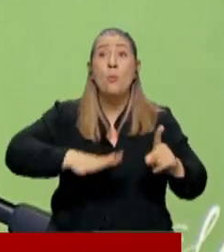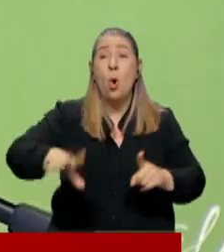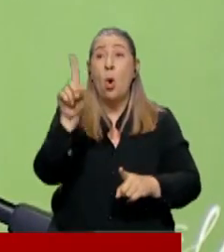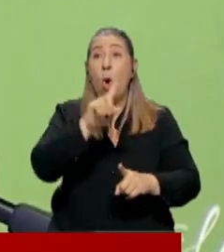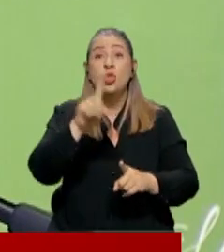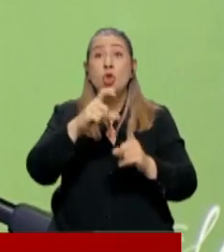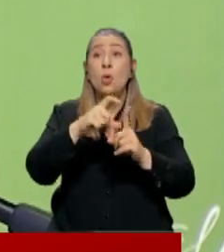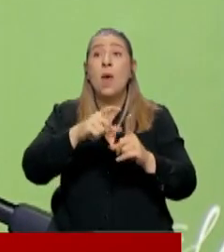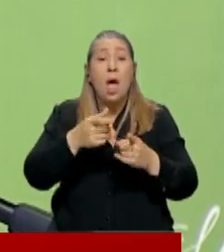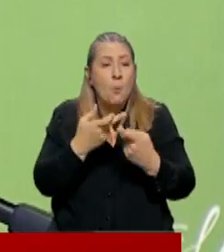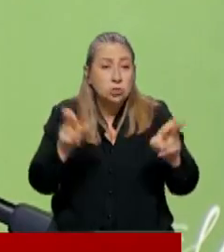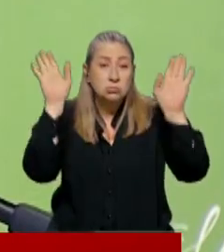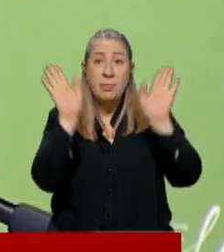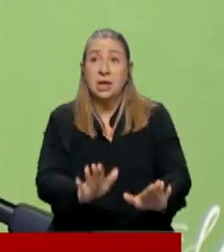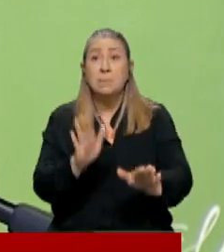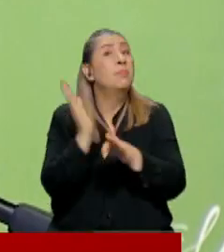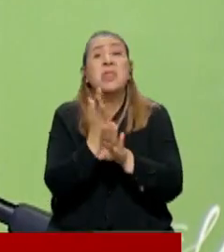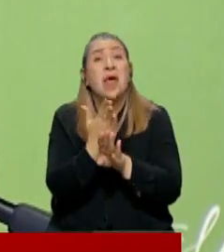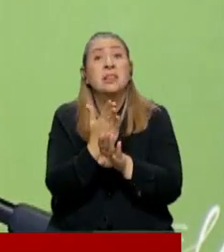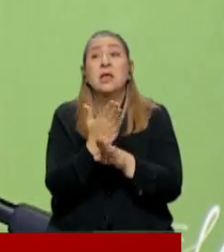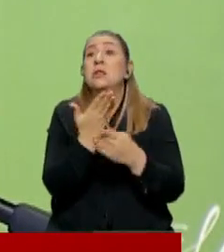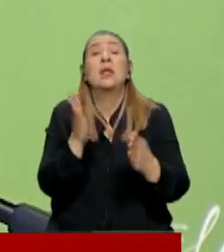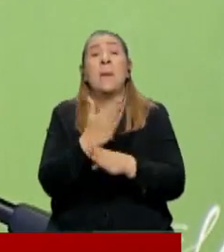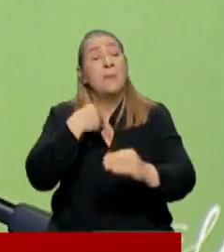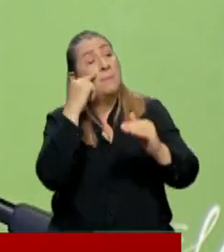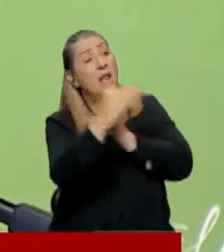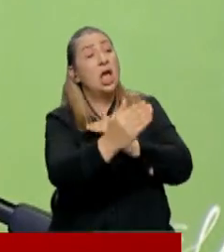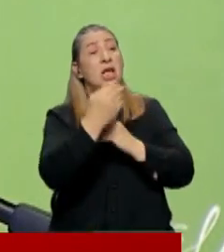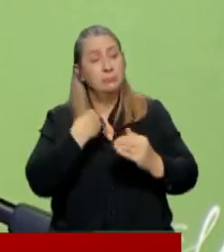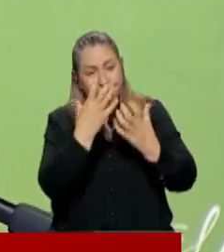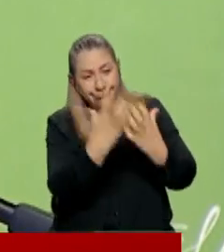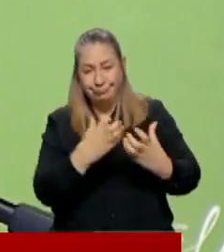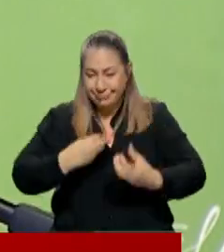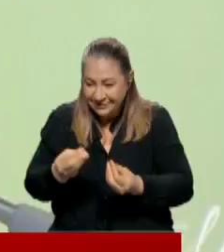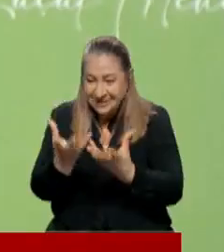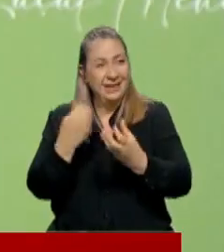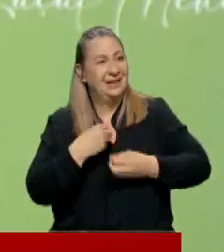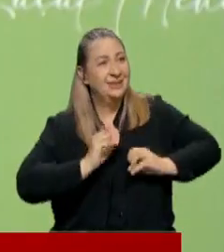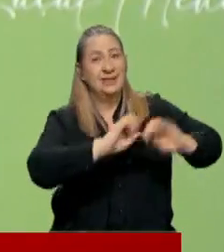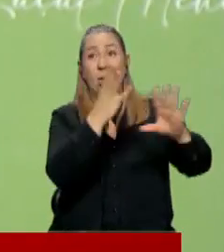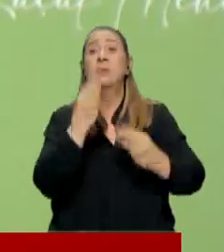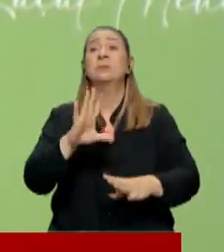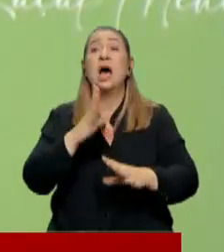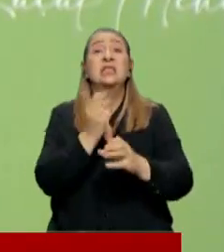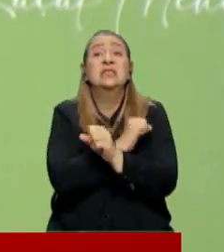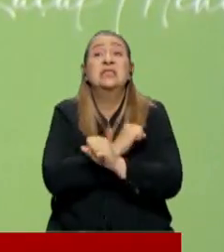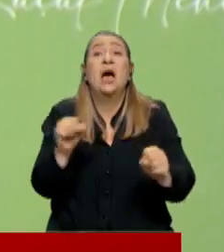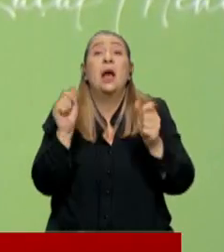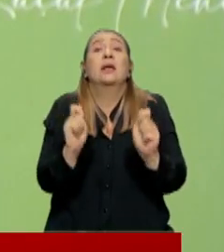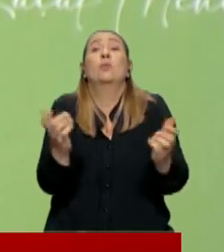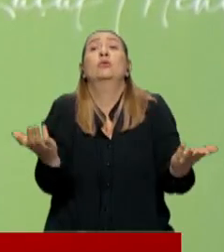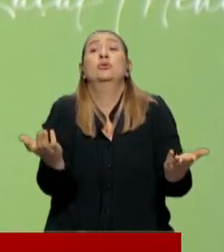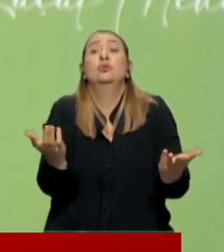dönümünü ekemedim. Boş yani. Niye boş kalsın? Benim milletim yetiştirsem yese olmaz mı? Artık zarar etmiyoruz